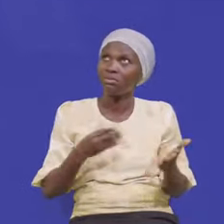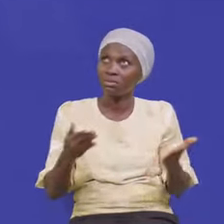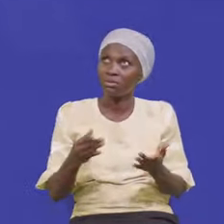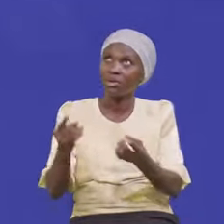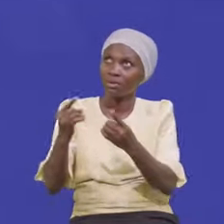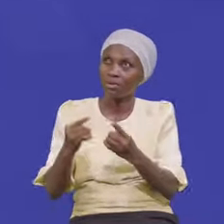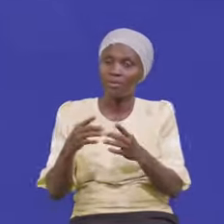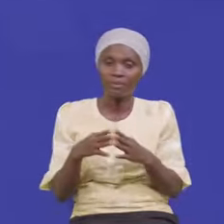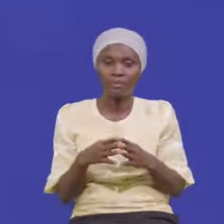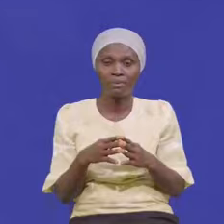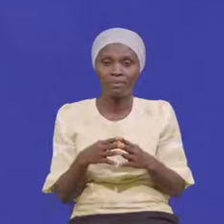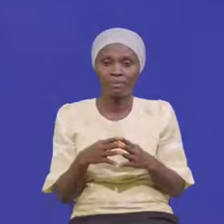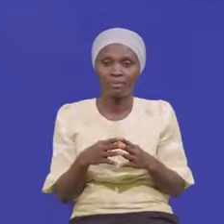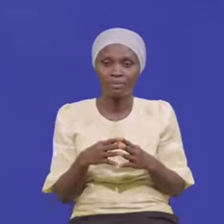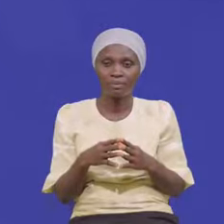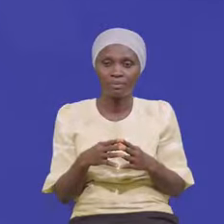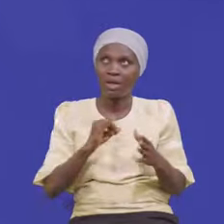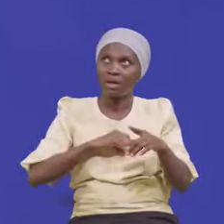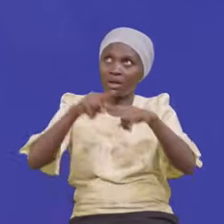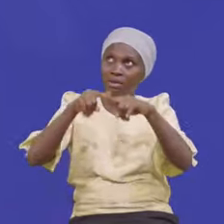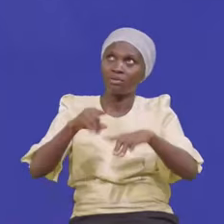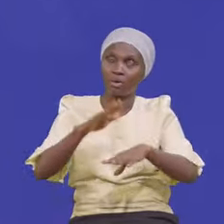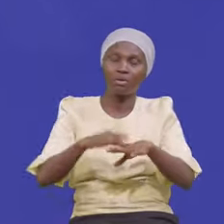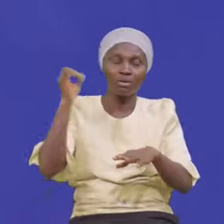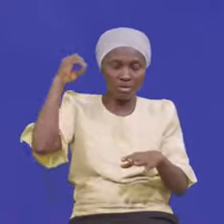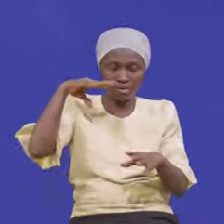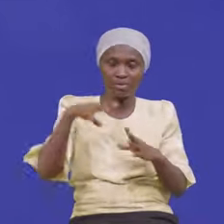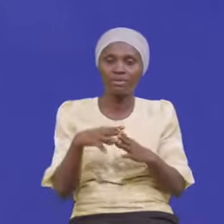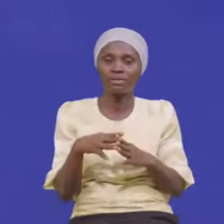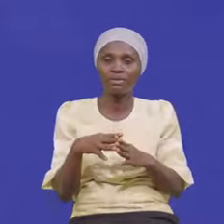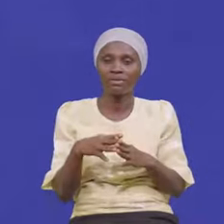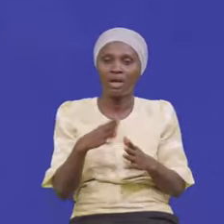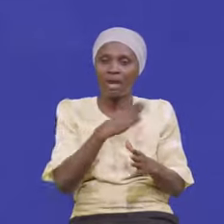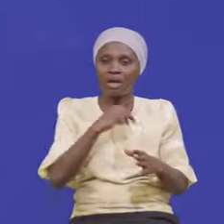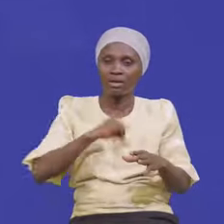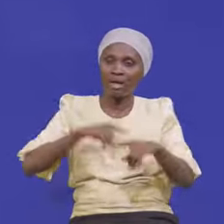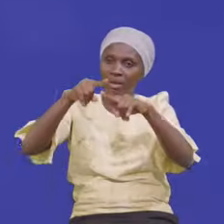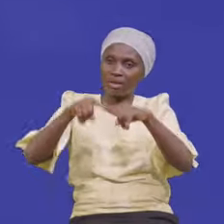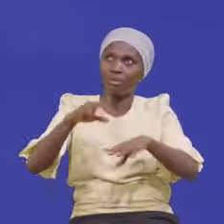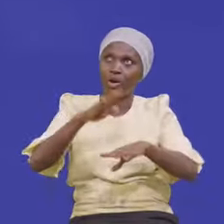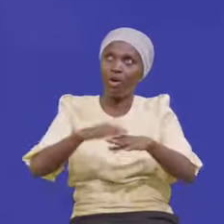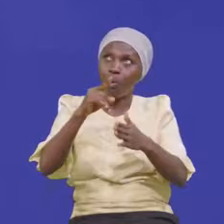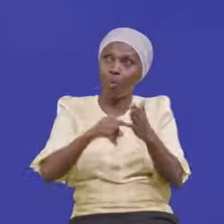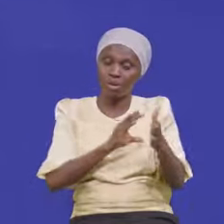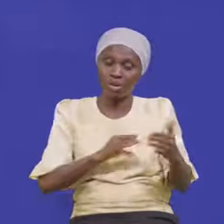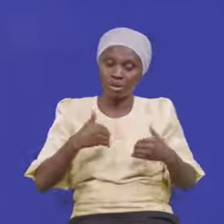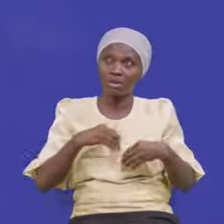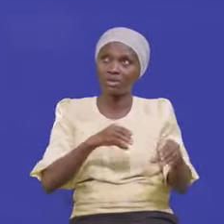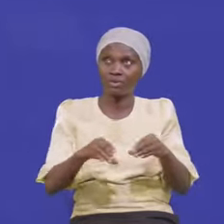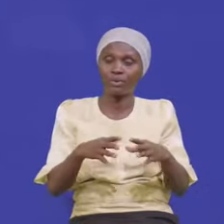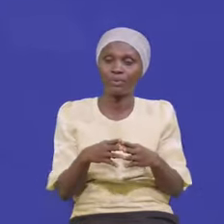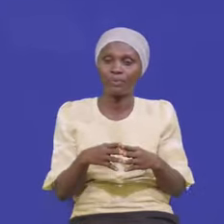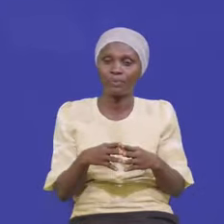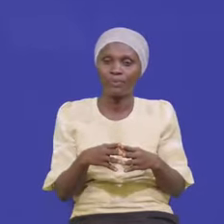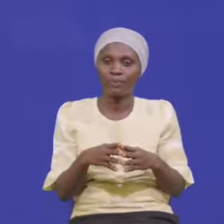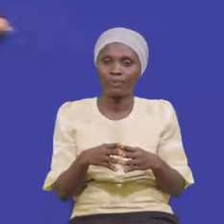ప్రభువా, నేను ఇక్కడ వచ్చి ఉన్నాను. I depend on grace. నేను కృప మీద ఆధారపడుతున్నాను. I depend on what Christ has done. క్రీస్తు చేసిన కార్యం